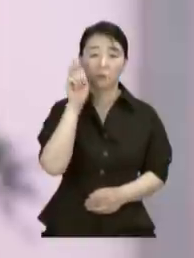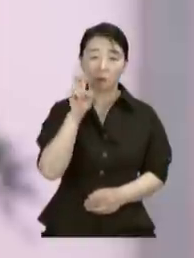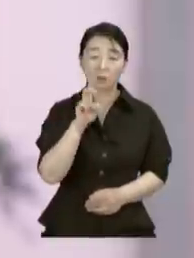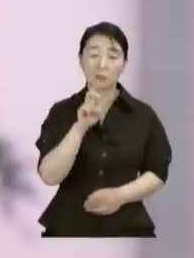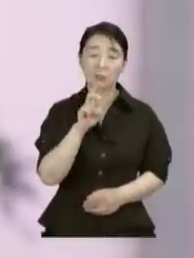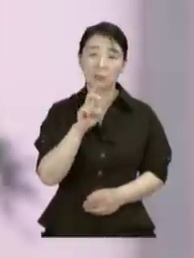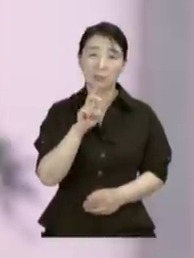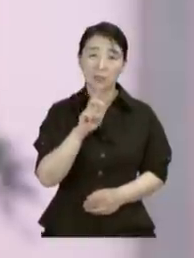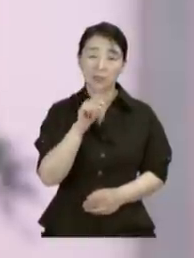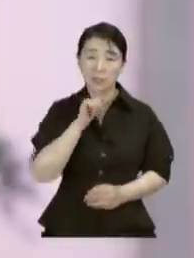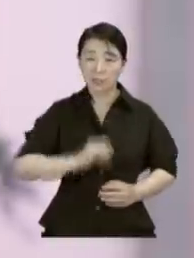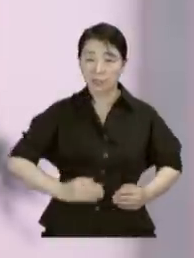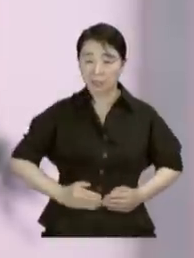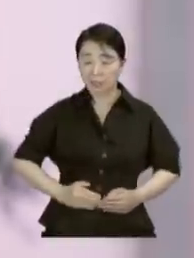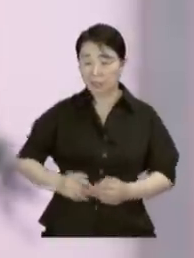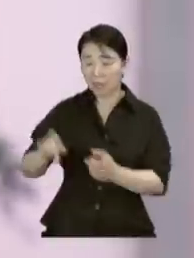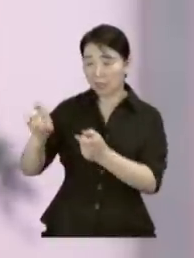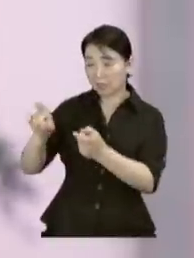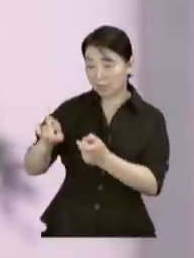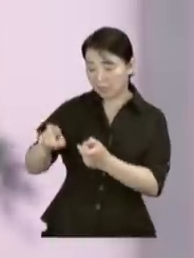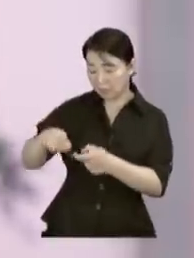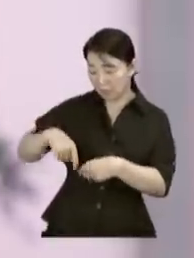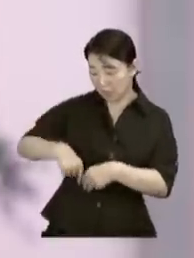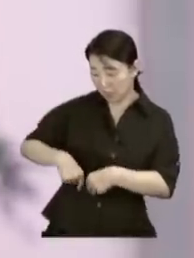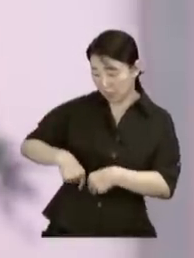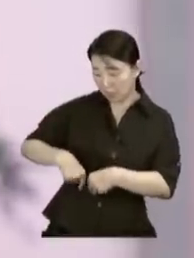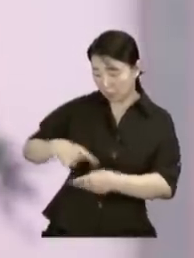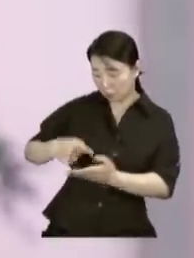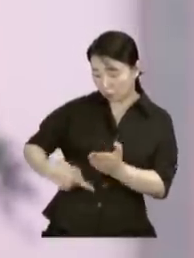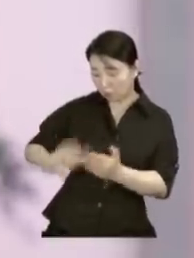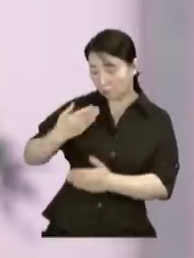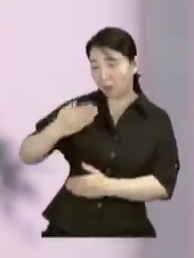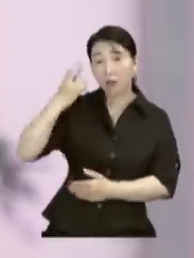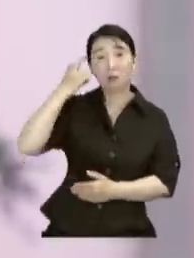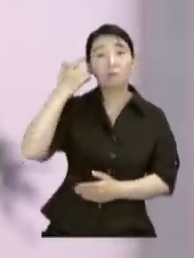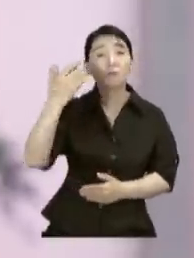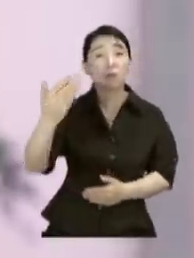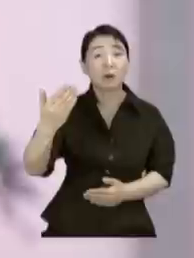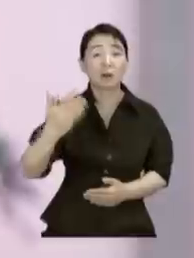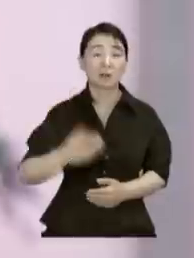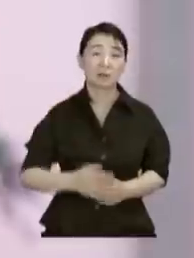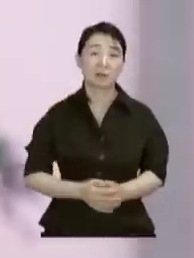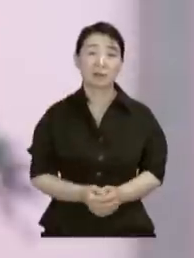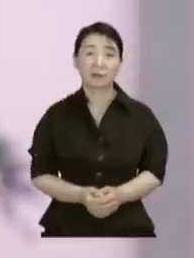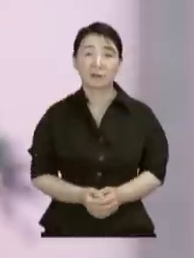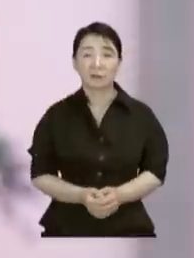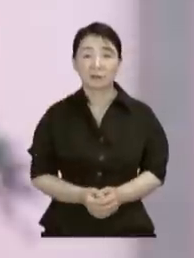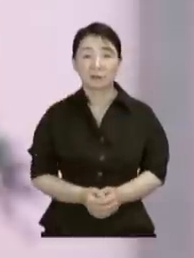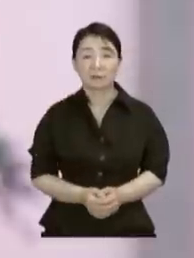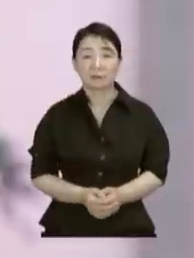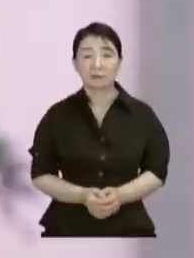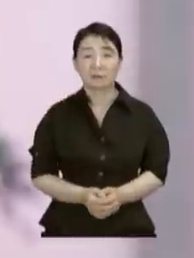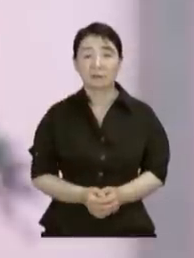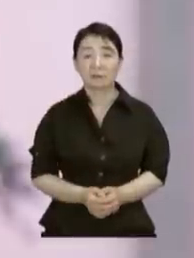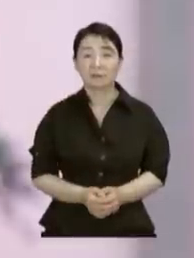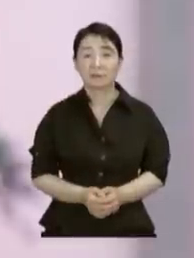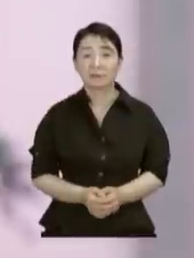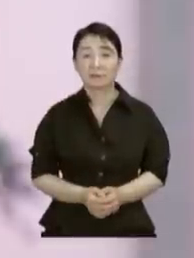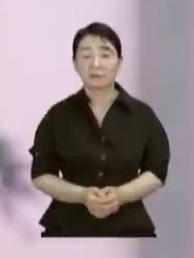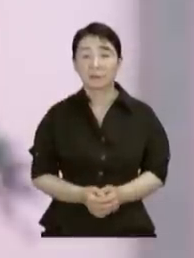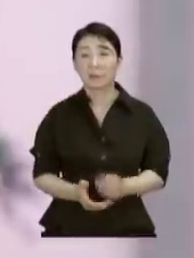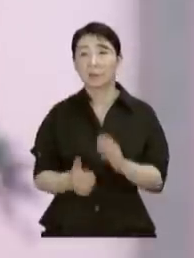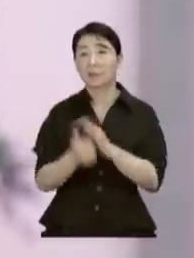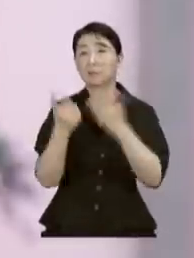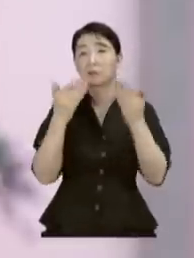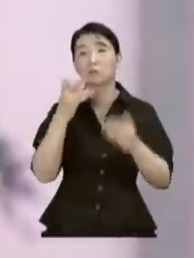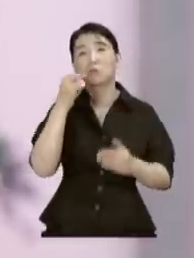이식 수술을 받을 수 있는지 한번 알아나 보자 우리. 그런데 희망을 다 줄 수 없는 게